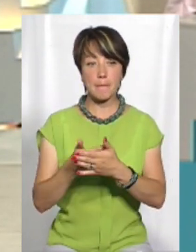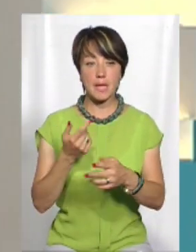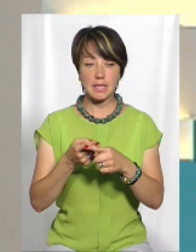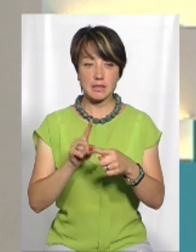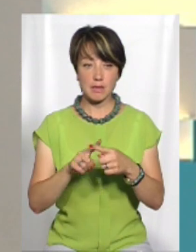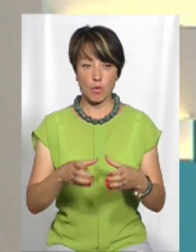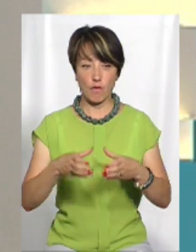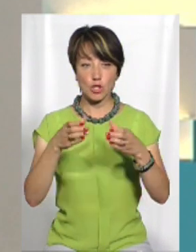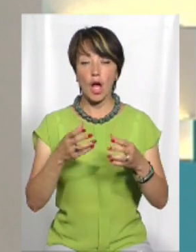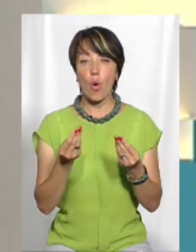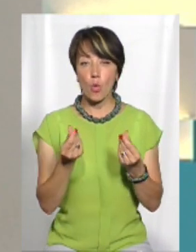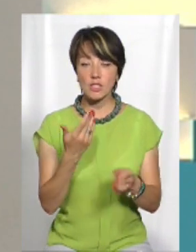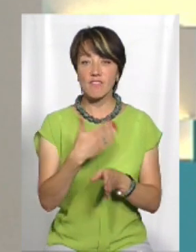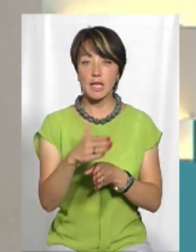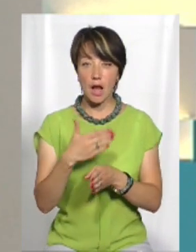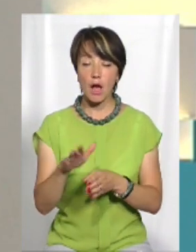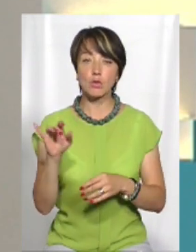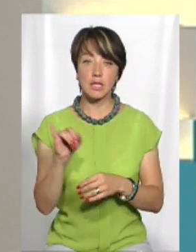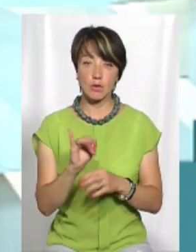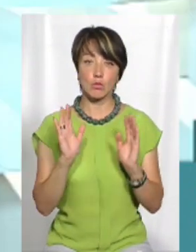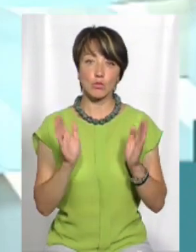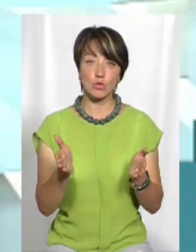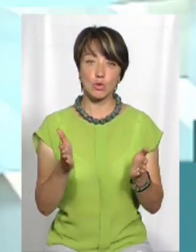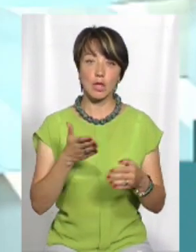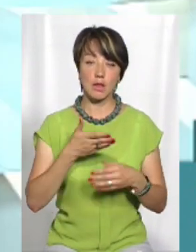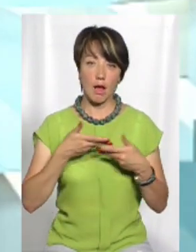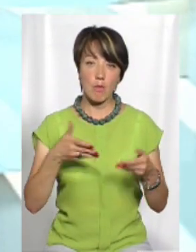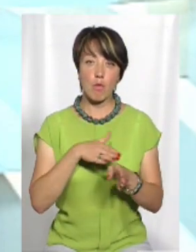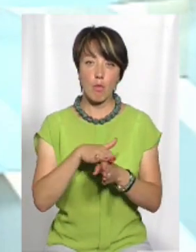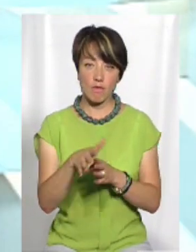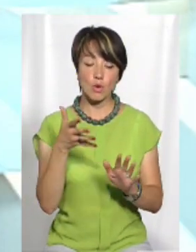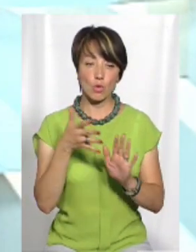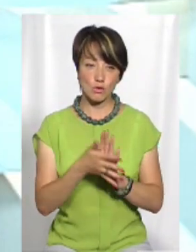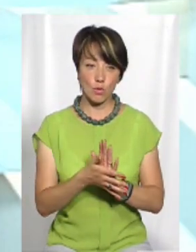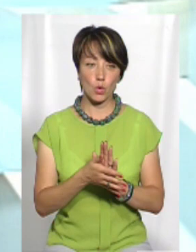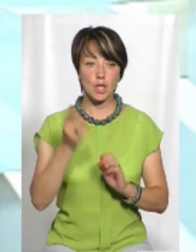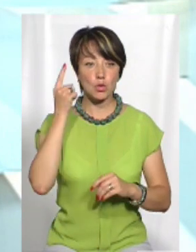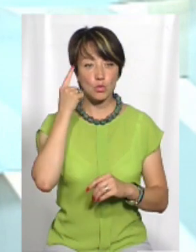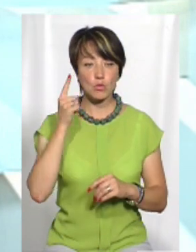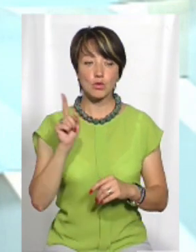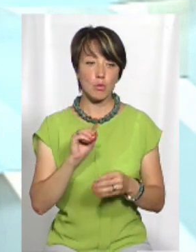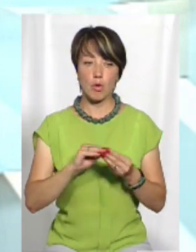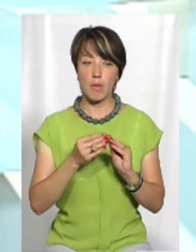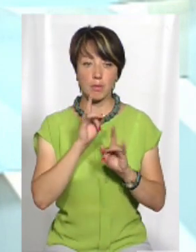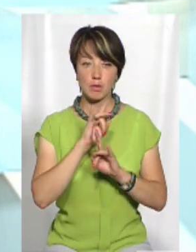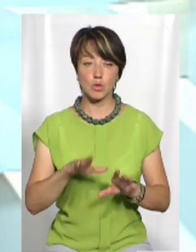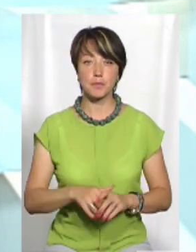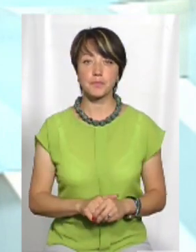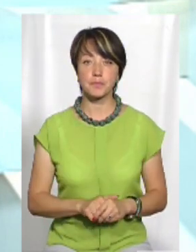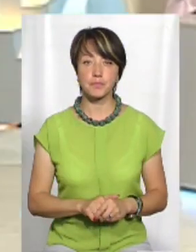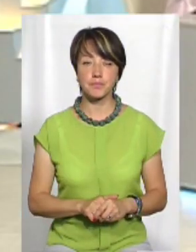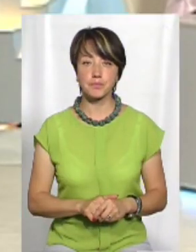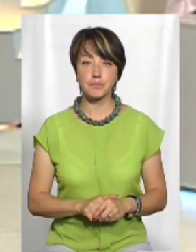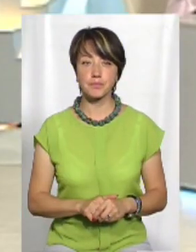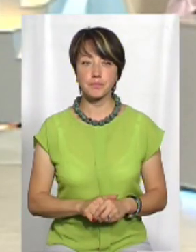круглою вежею. Ці кошти виділяються і вони будуть нами повністю освоєні. Я думаю, що тут проблем не буде.